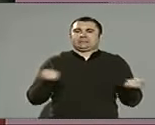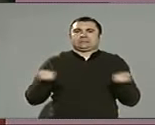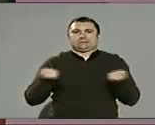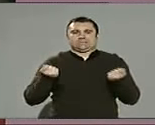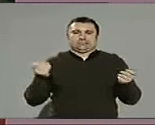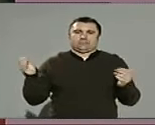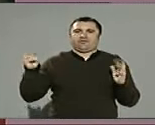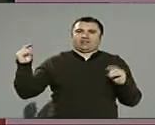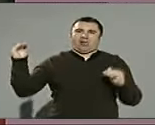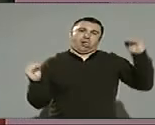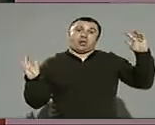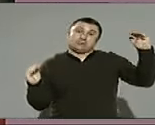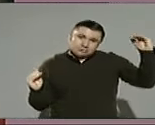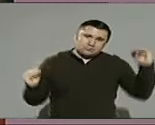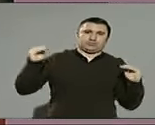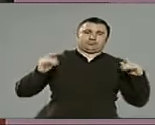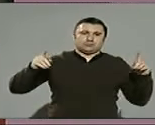liebe Genossinnen und Genossen.